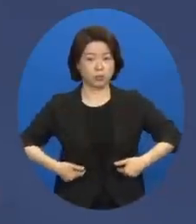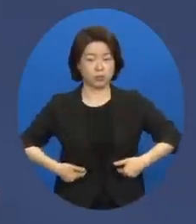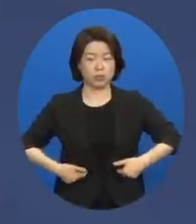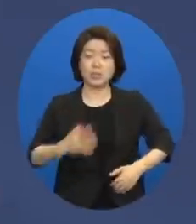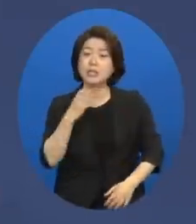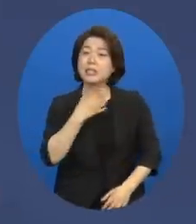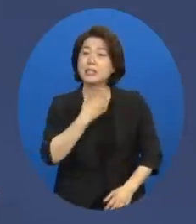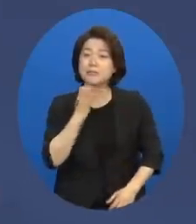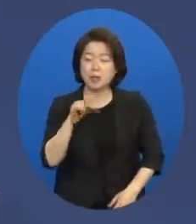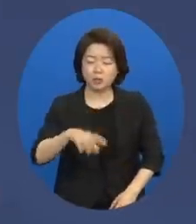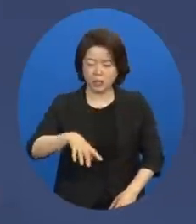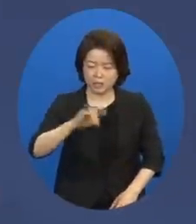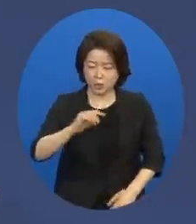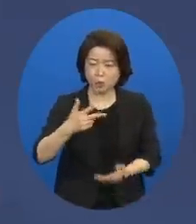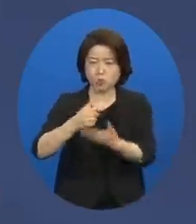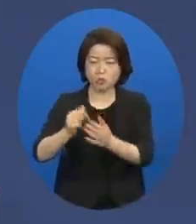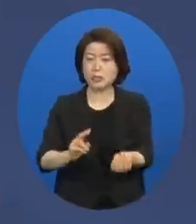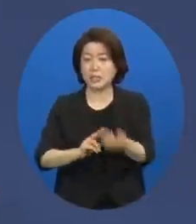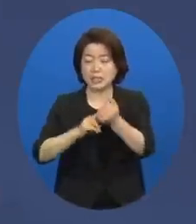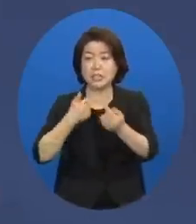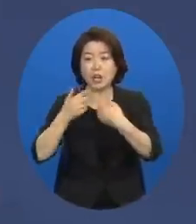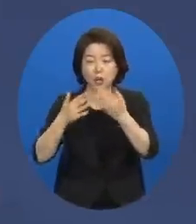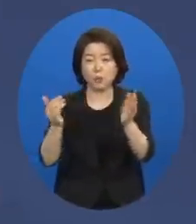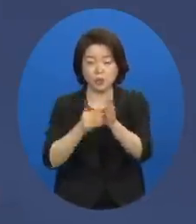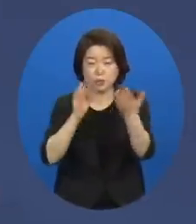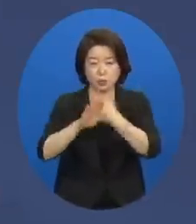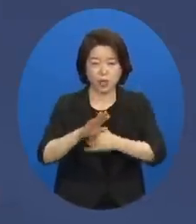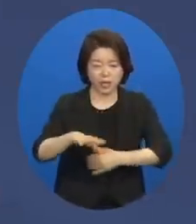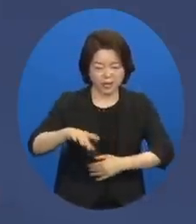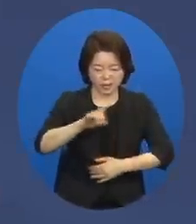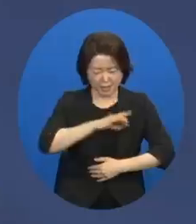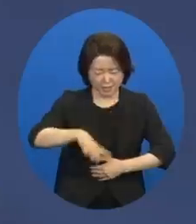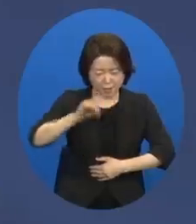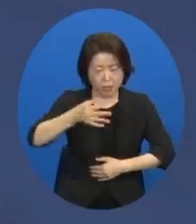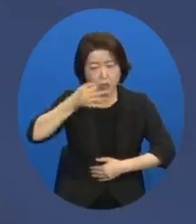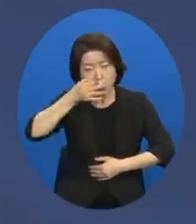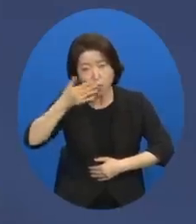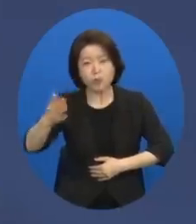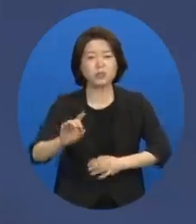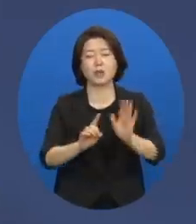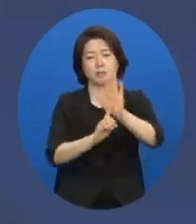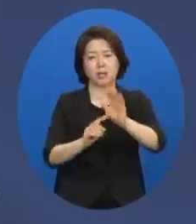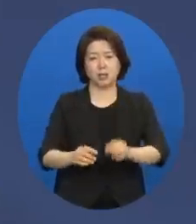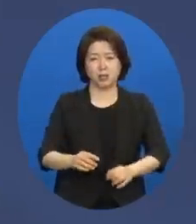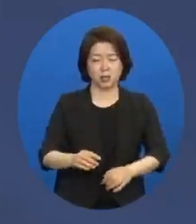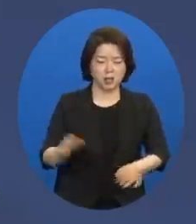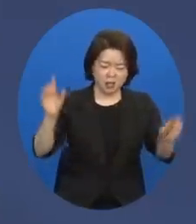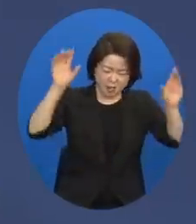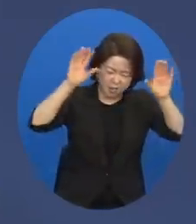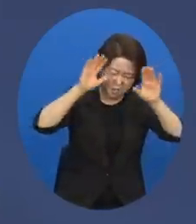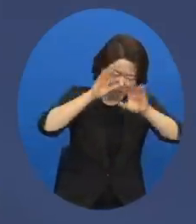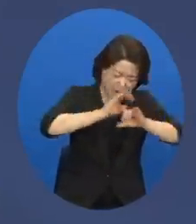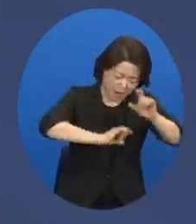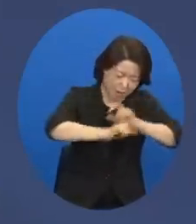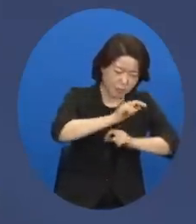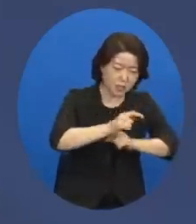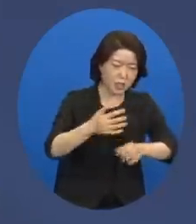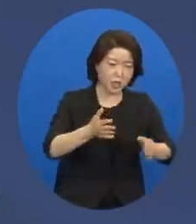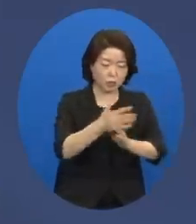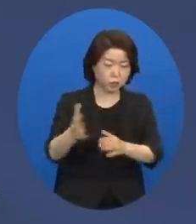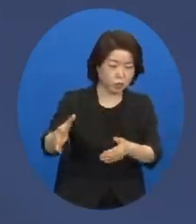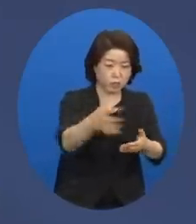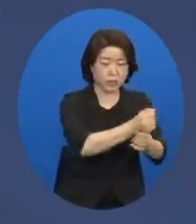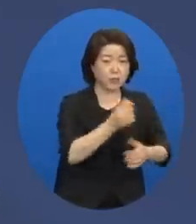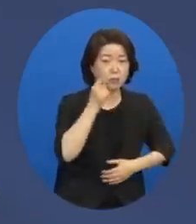주님의 기적을 경험하고 나서 제일 먼저 보인 반응이 그거였죠. 밤새도록 고기 못 잡다가 주님의 말씀에 의지해서 고기가 딱